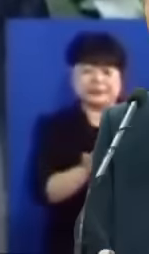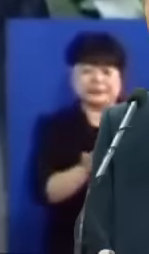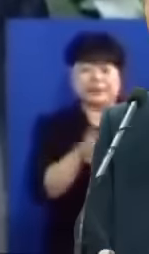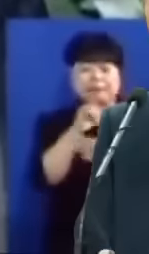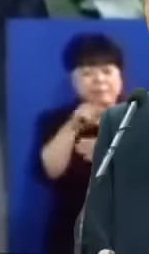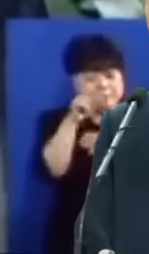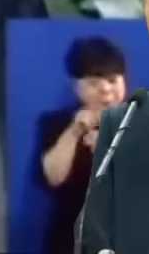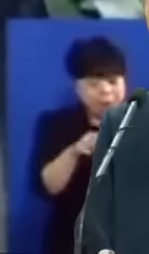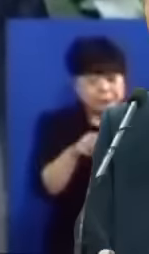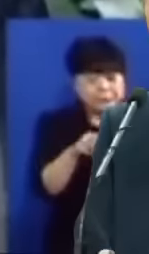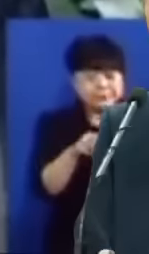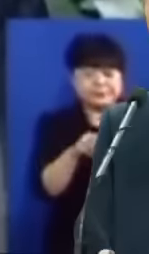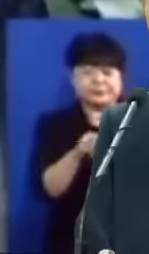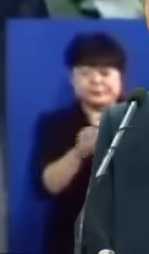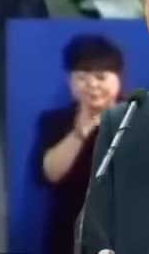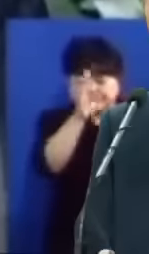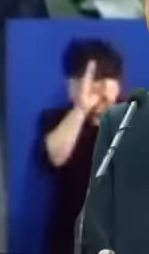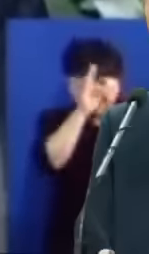마음의